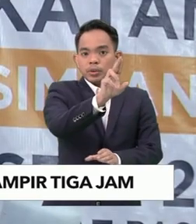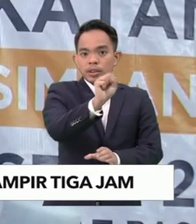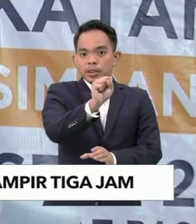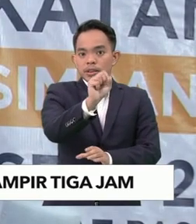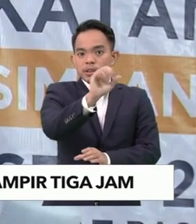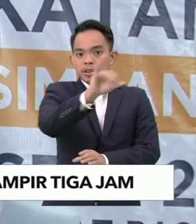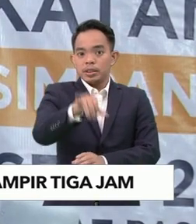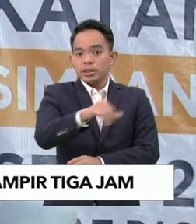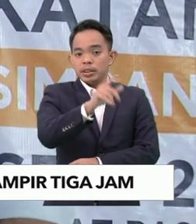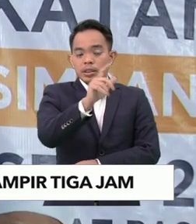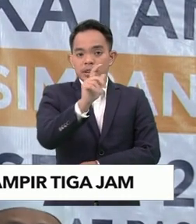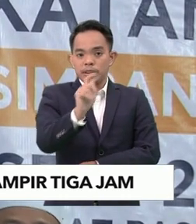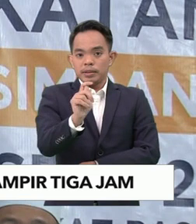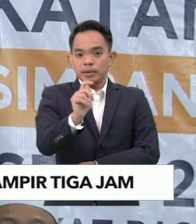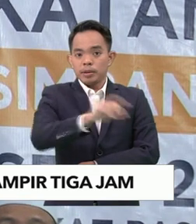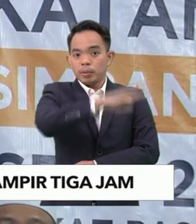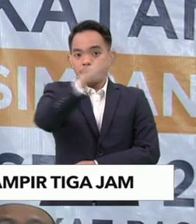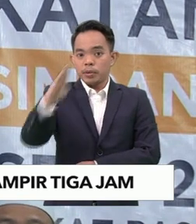berkelas